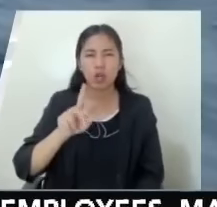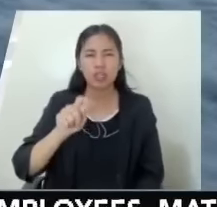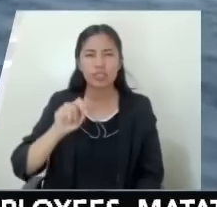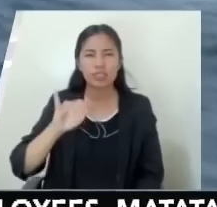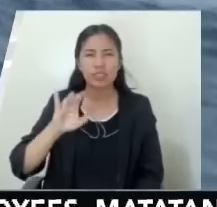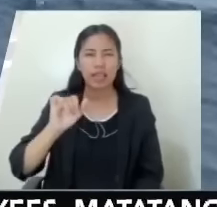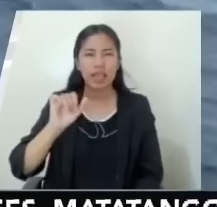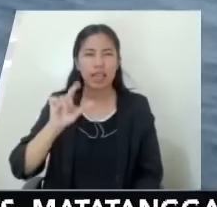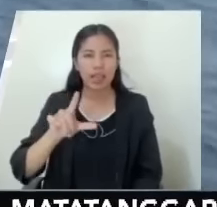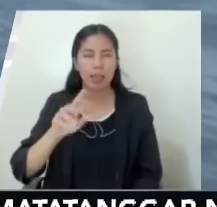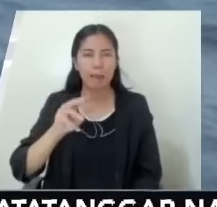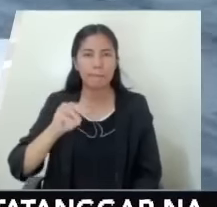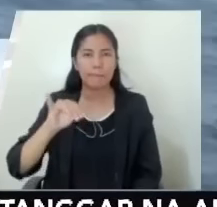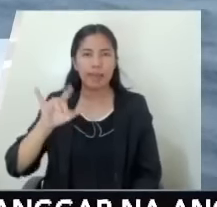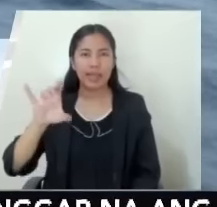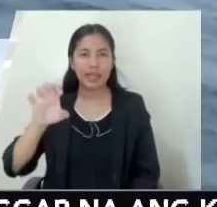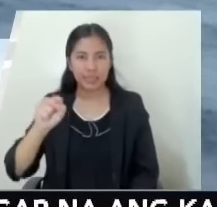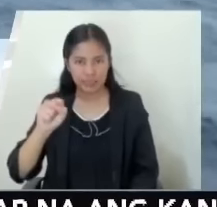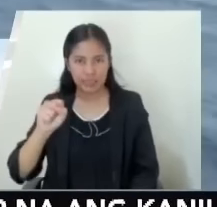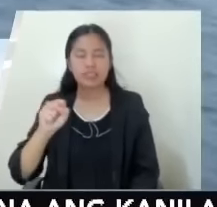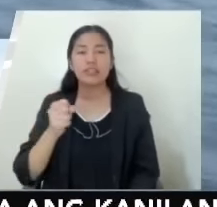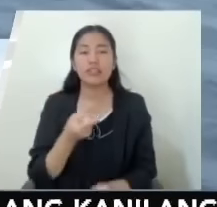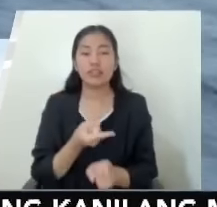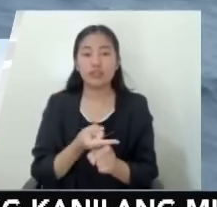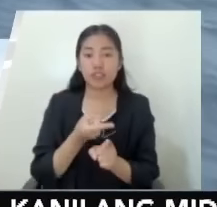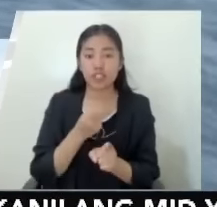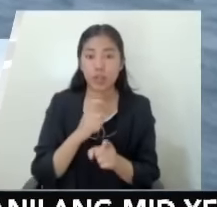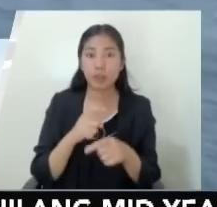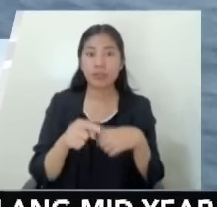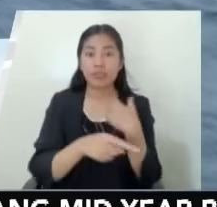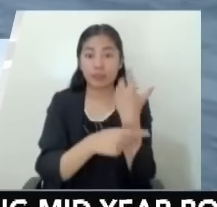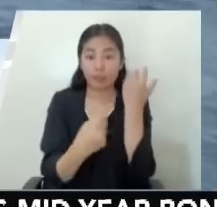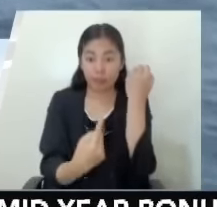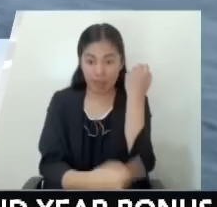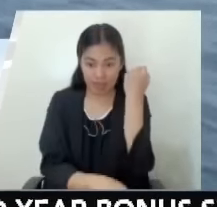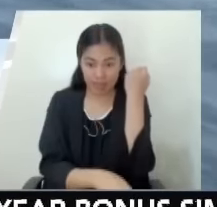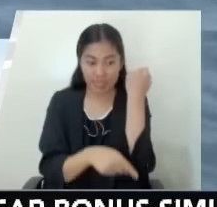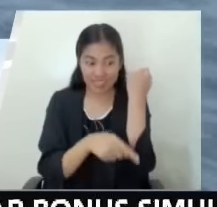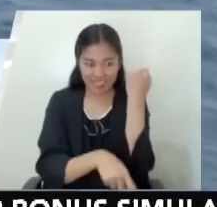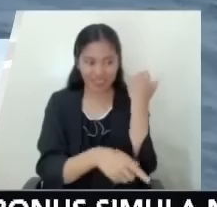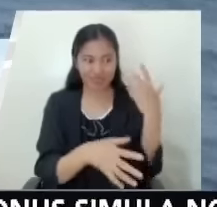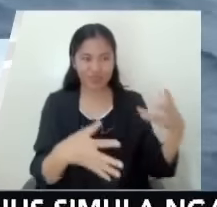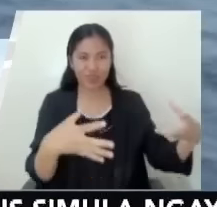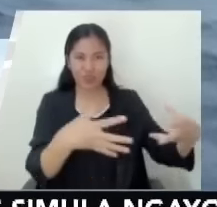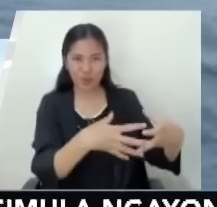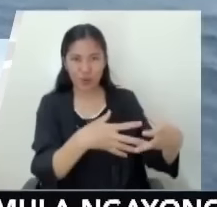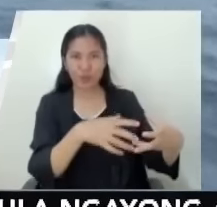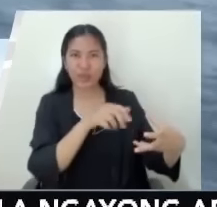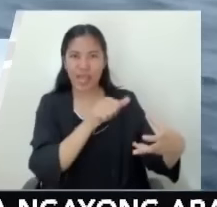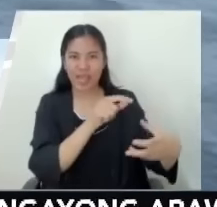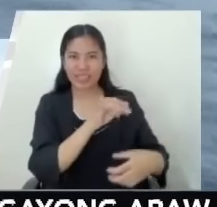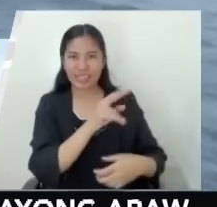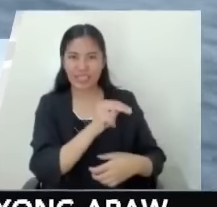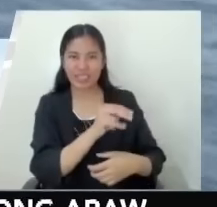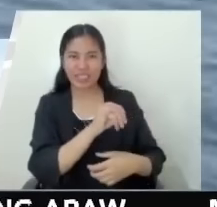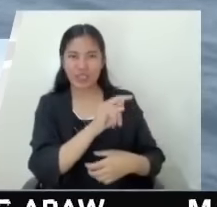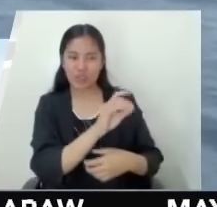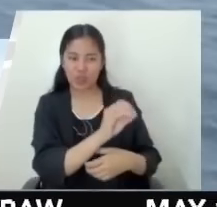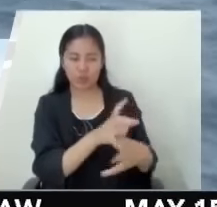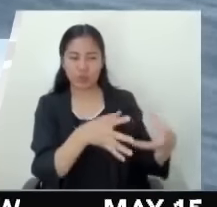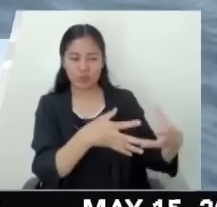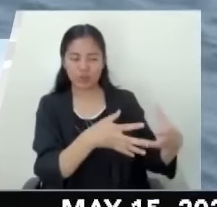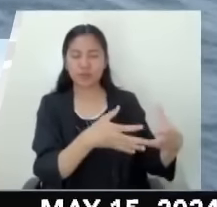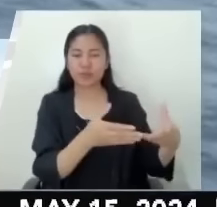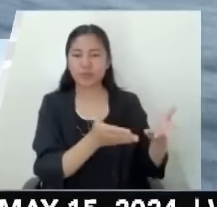ang layo natin mula sa Masinloc, Zambales, kung saan nanggaling yung atin to contingent at 200 kilometers